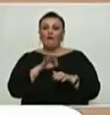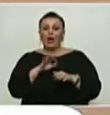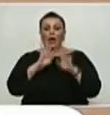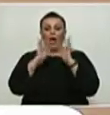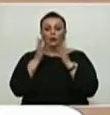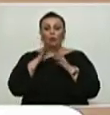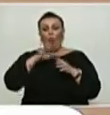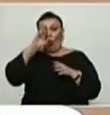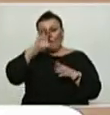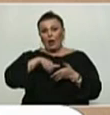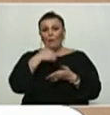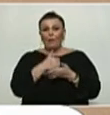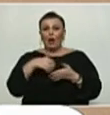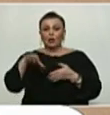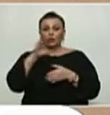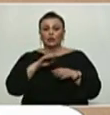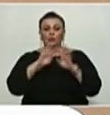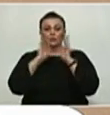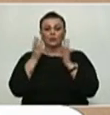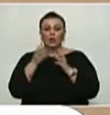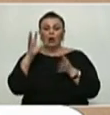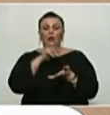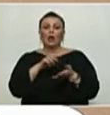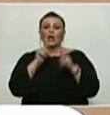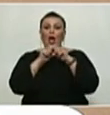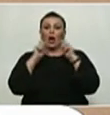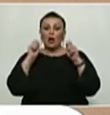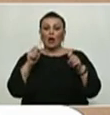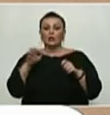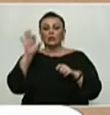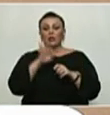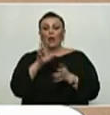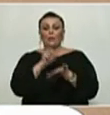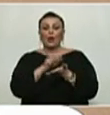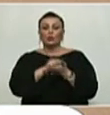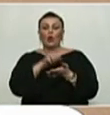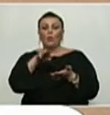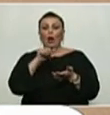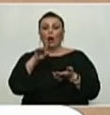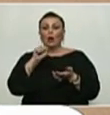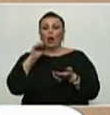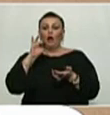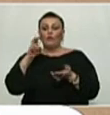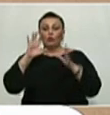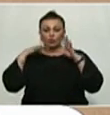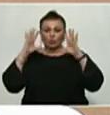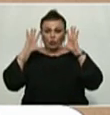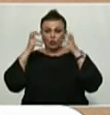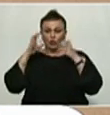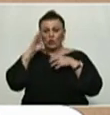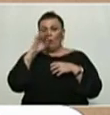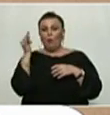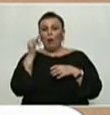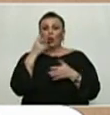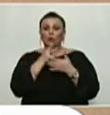ilə yaradılan, elan edilən məşğulluq marafonu təşəbbüsünə də bizim ictimaiyyətdən çox ciddi maraq göstərildi